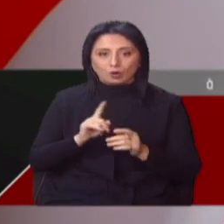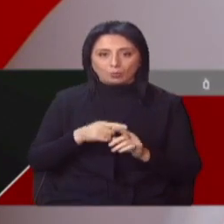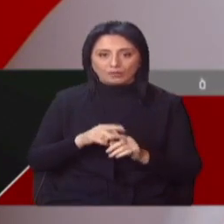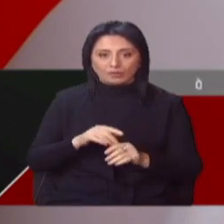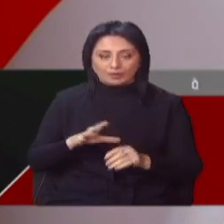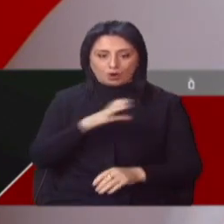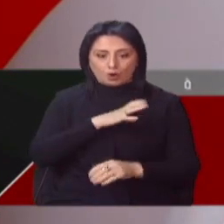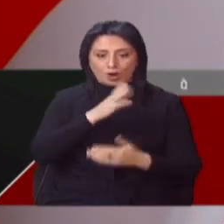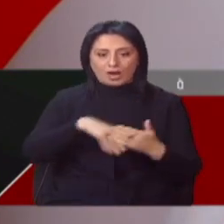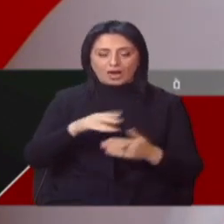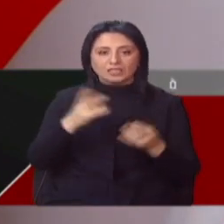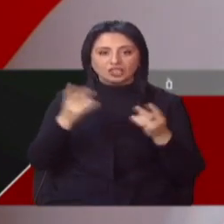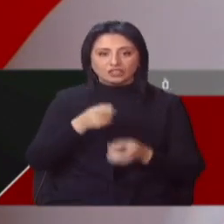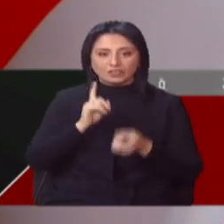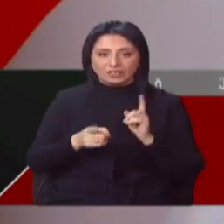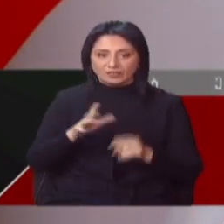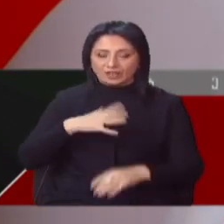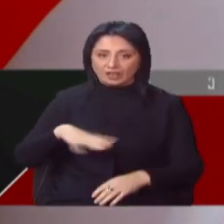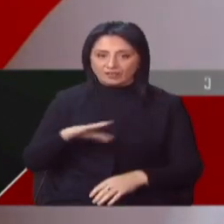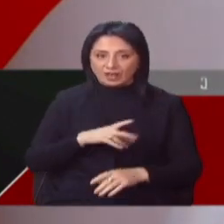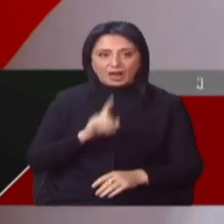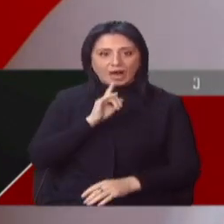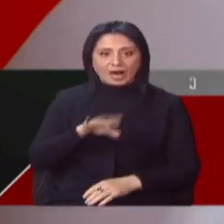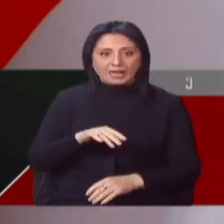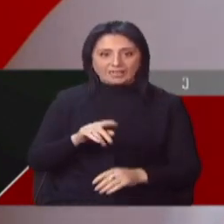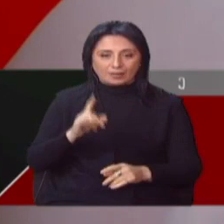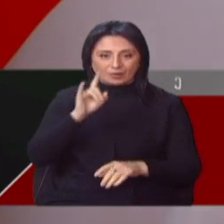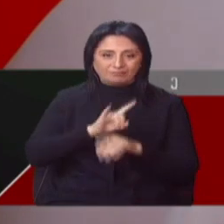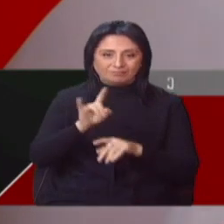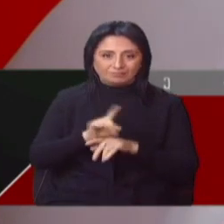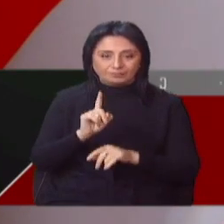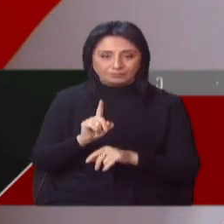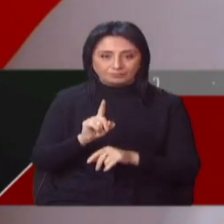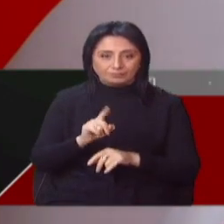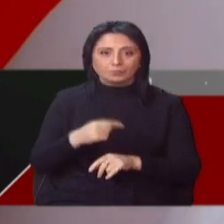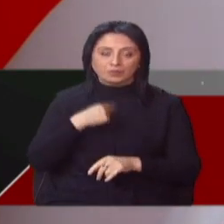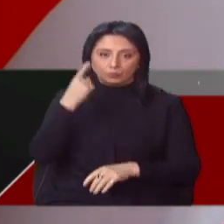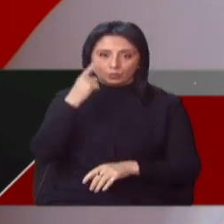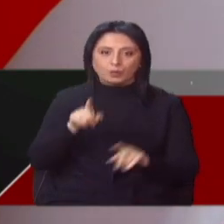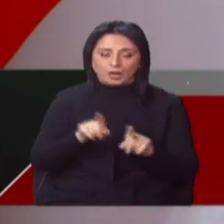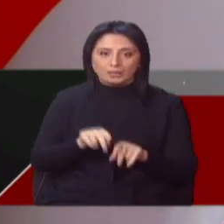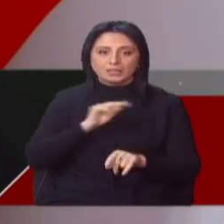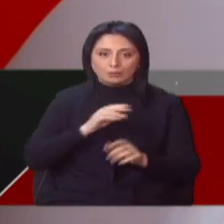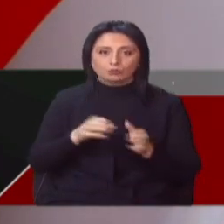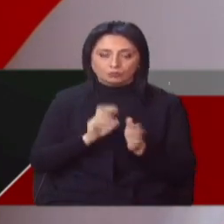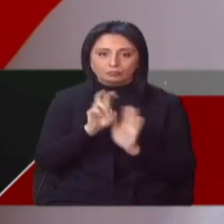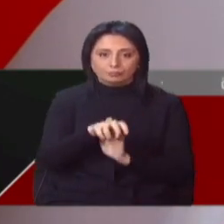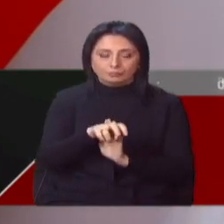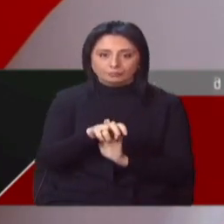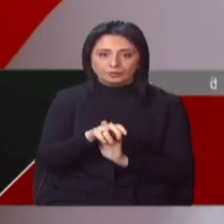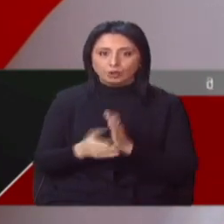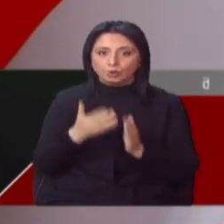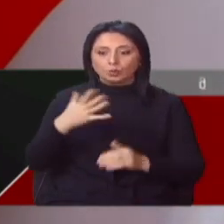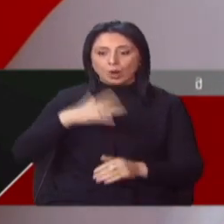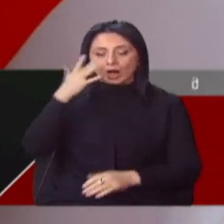de oligarhizație, ci de bani, am dulat ca panas, dar e cineva imitația, e picrobrom, aset sa mușeau ciuc și bine, rom, ne celebra.